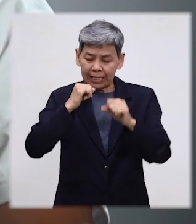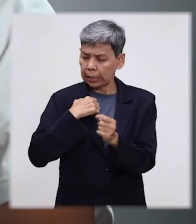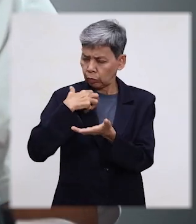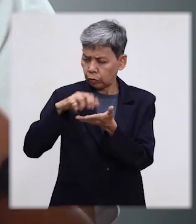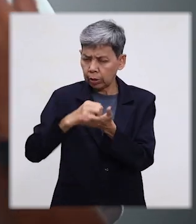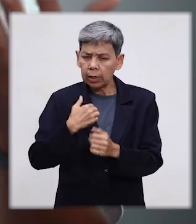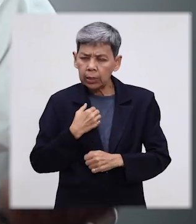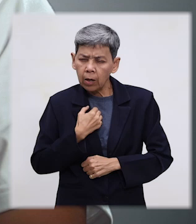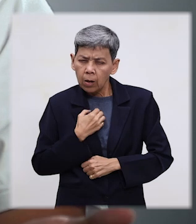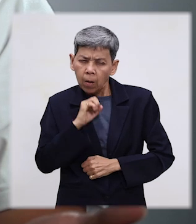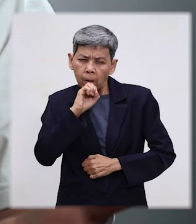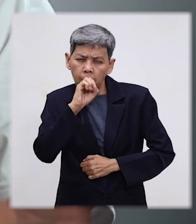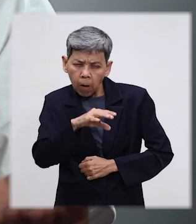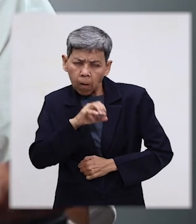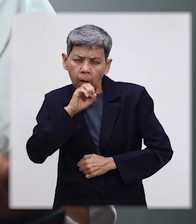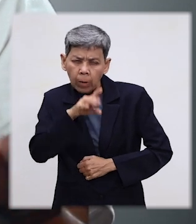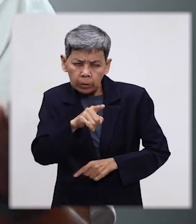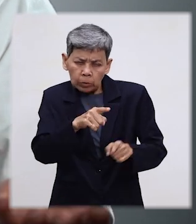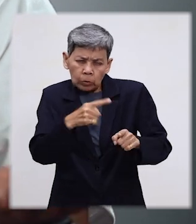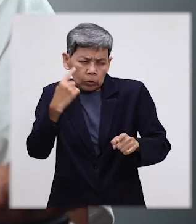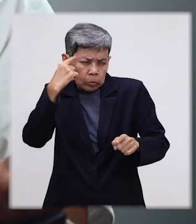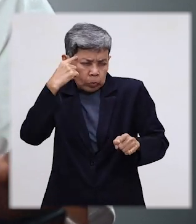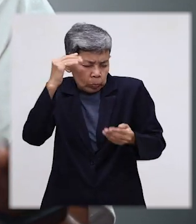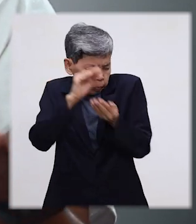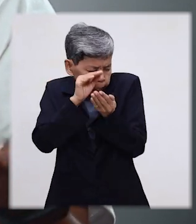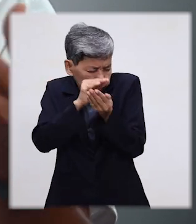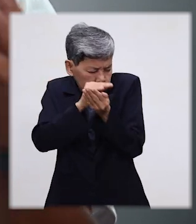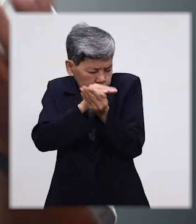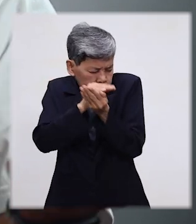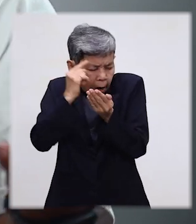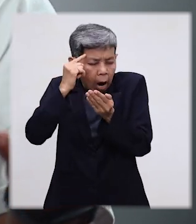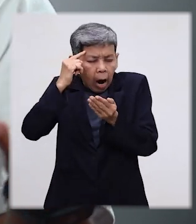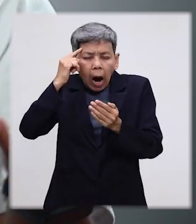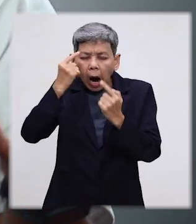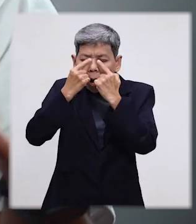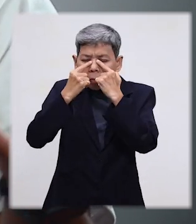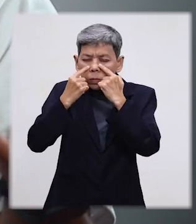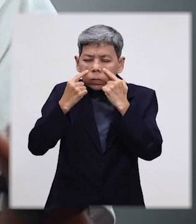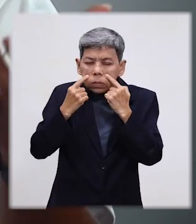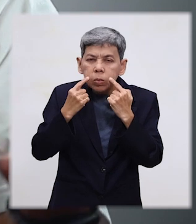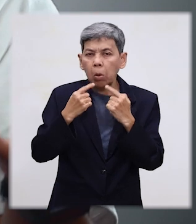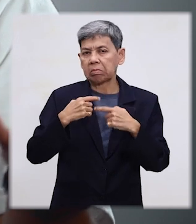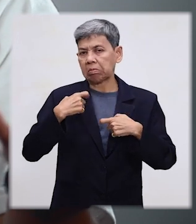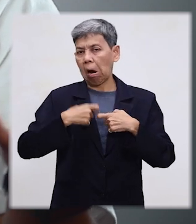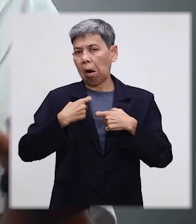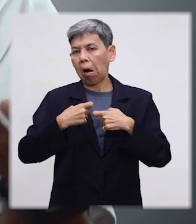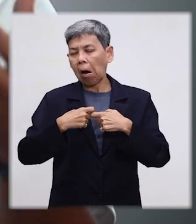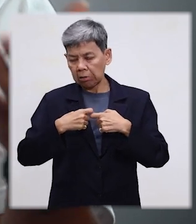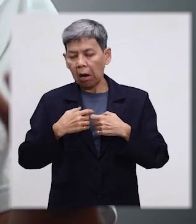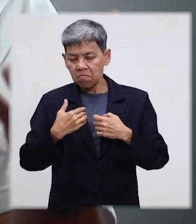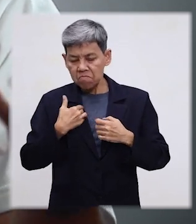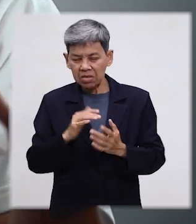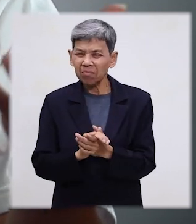แบบไปสกิดบาดแผลของคนคนนั้นเพื่อให้เกิดอารมณ์ในซีนนั้นขึ้นมาซึ่งมันก็ยากที่จะเกิดแบ